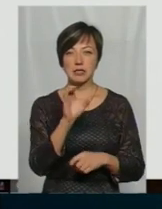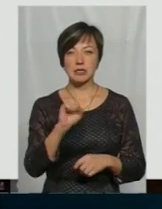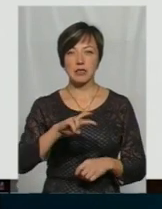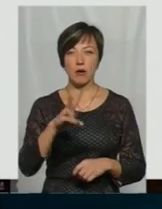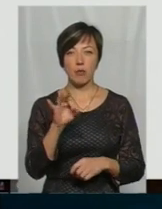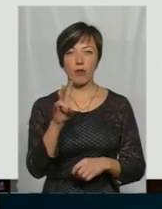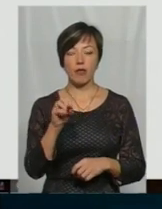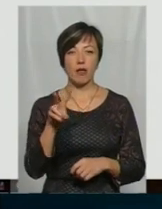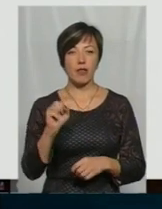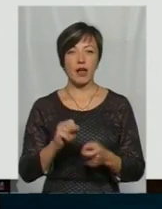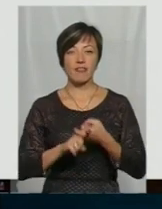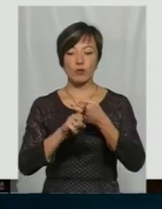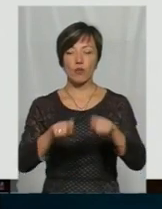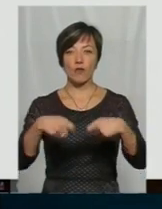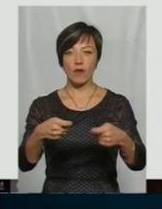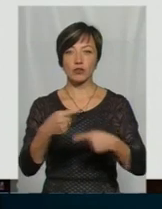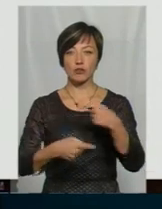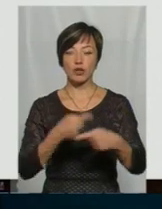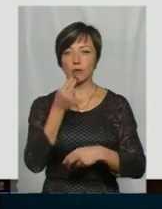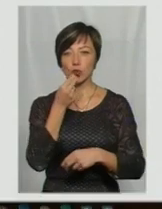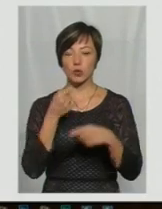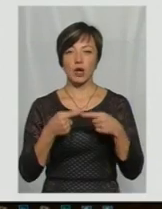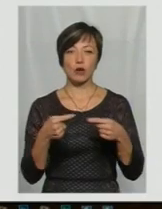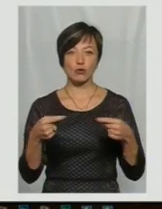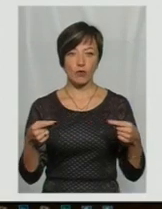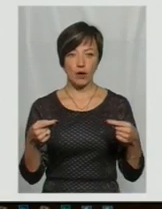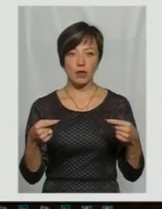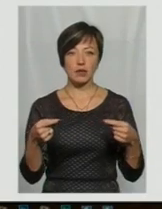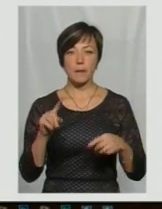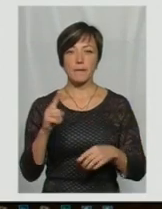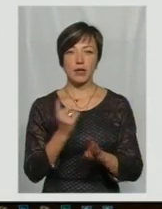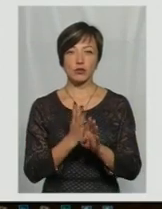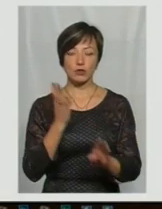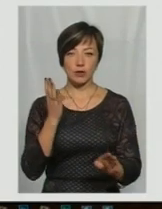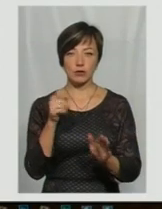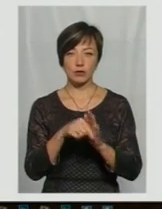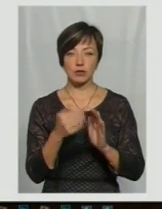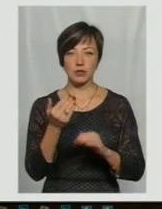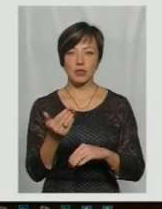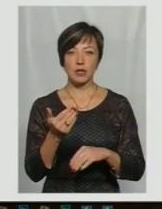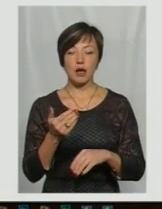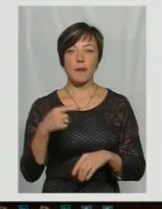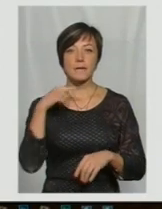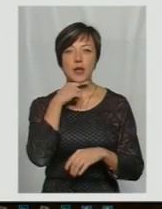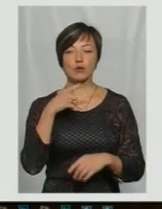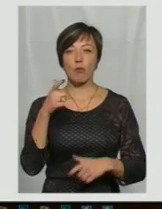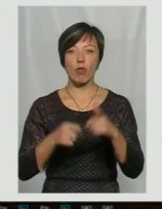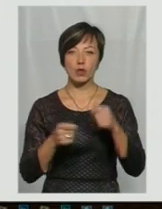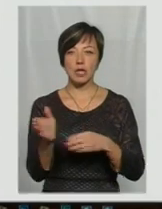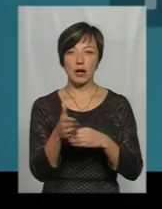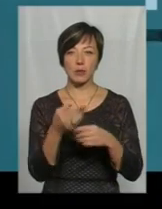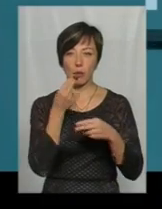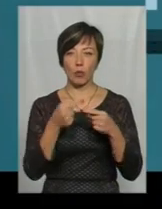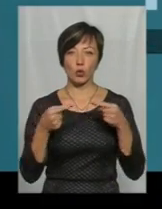сальмонелла. Інфікування відбувається через продукти харчування. Першочергова роль належить м'ясо-молочним та рибним